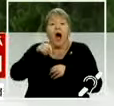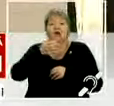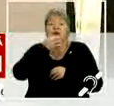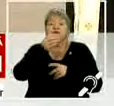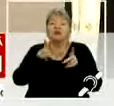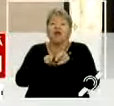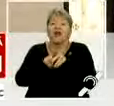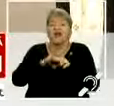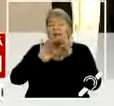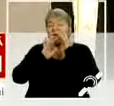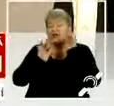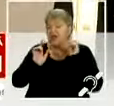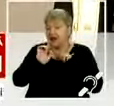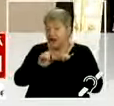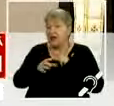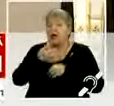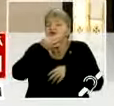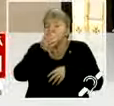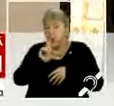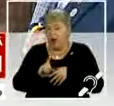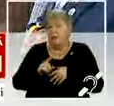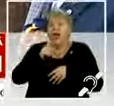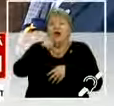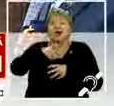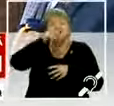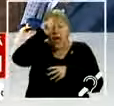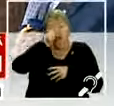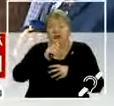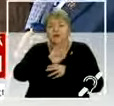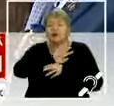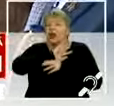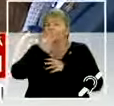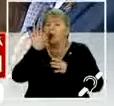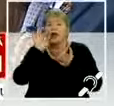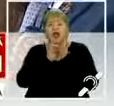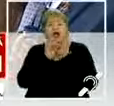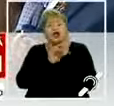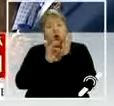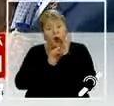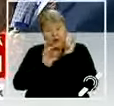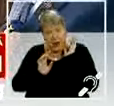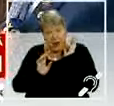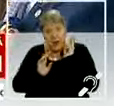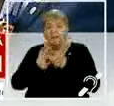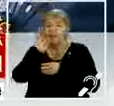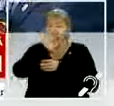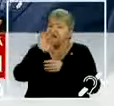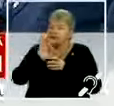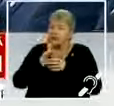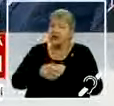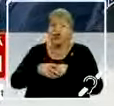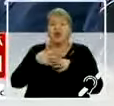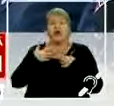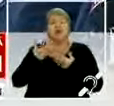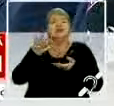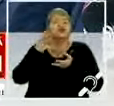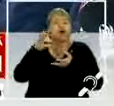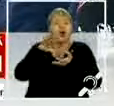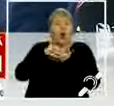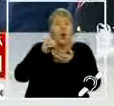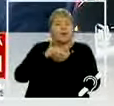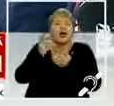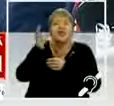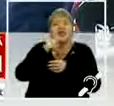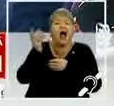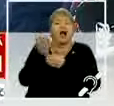de socializare, unde spune că s-au respectat toate normele de redactare și de citare, norme